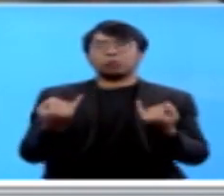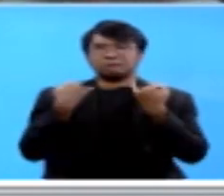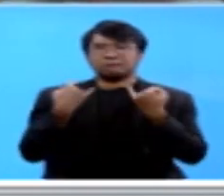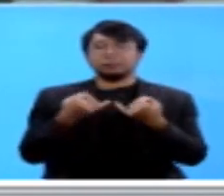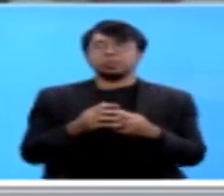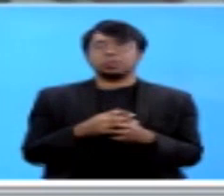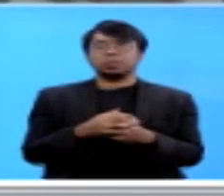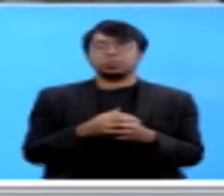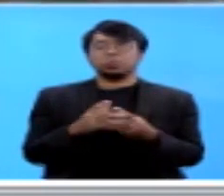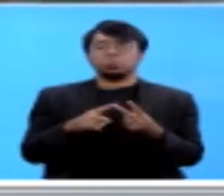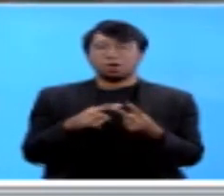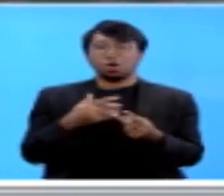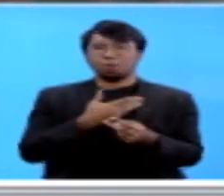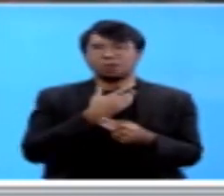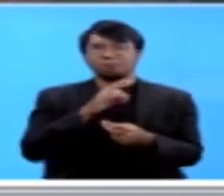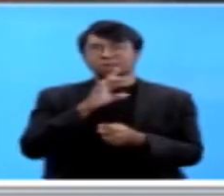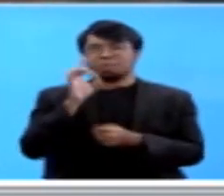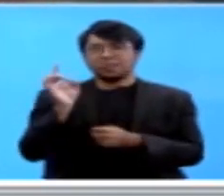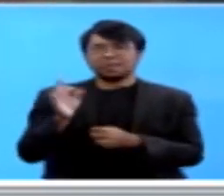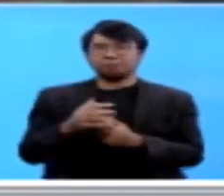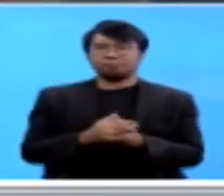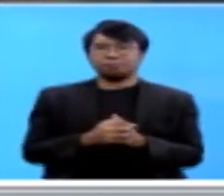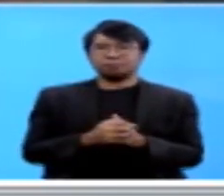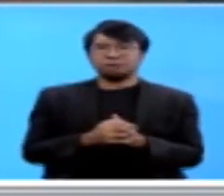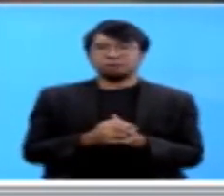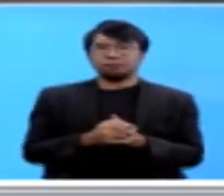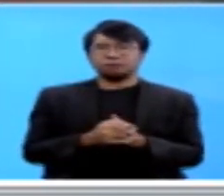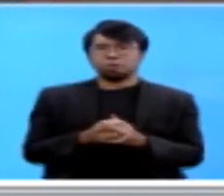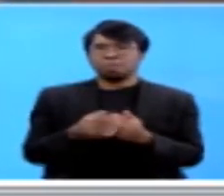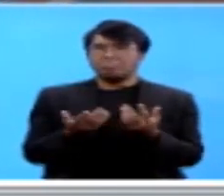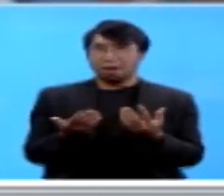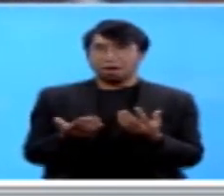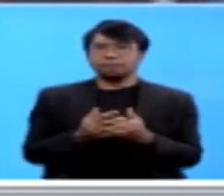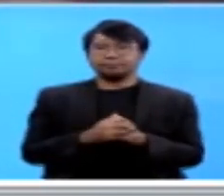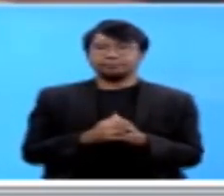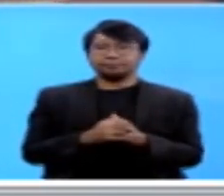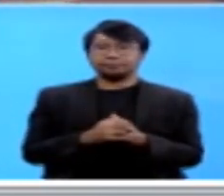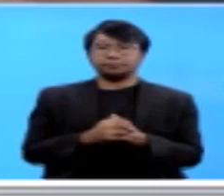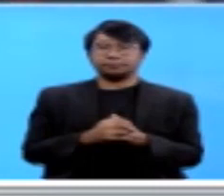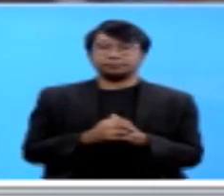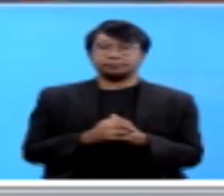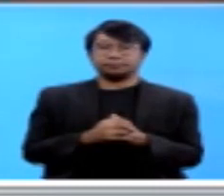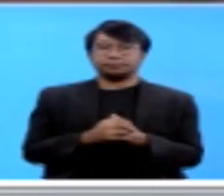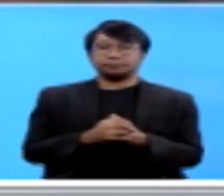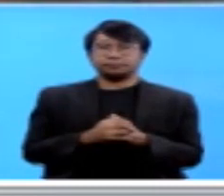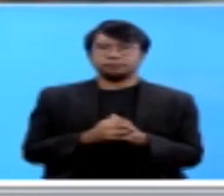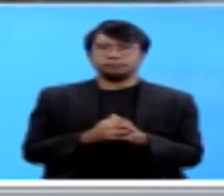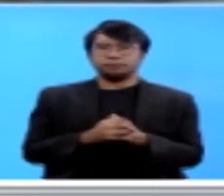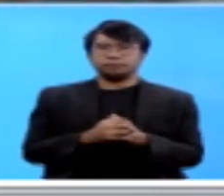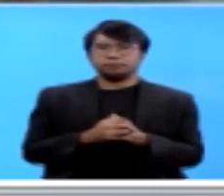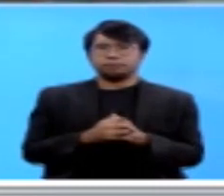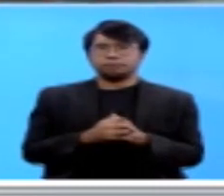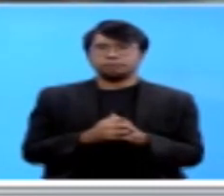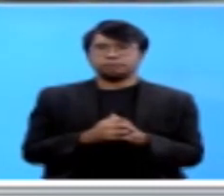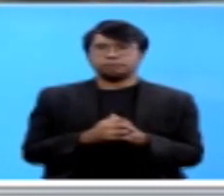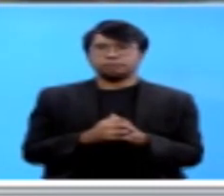atau segala macam yang dilakukan oleh muridnya. Ini dilematis justru sekali. Justru itu tadi. Kalau saya 22 tahun lah menjadi guru, guru gitu